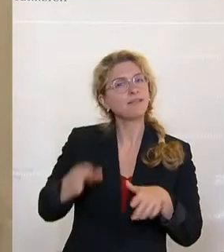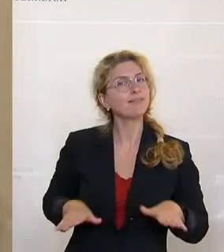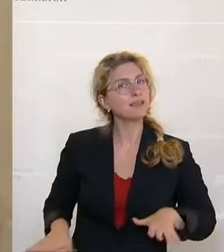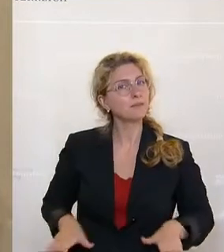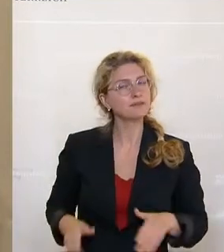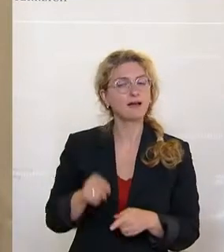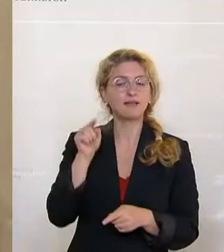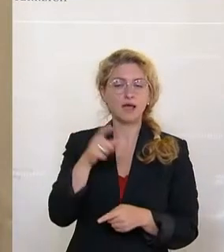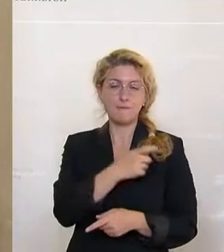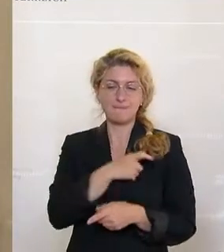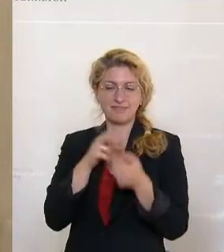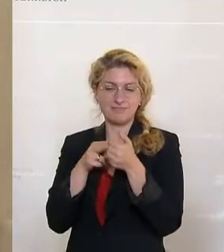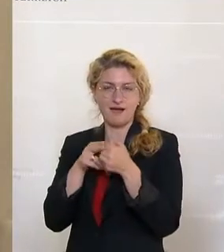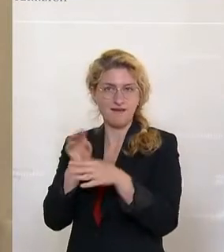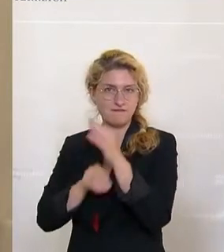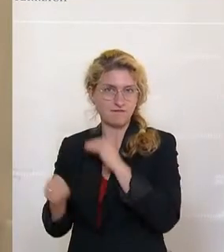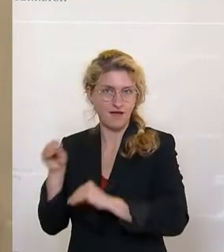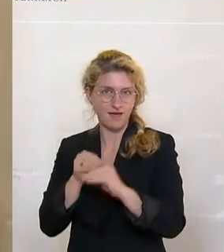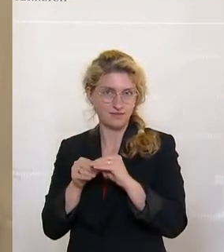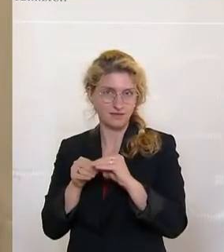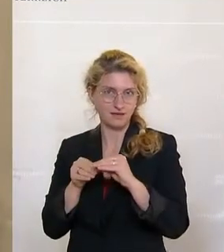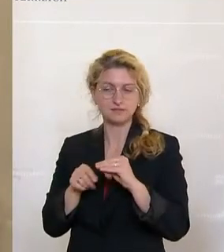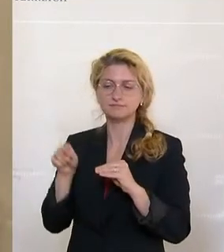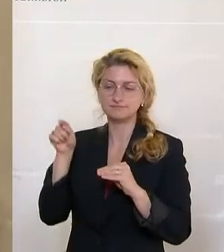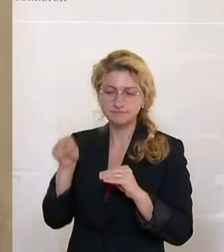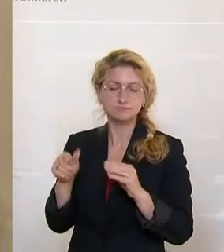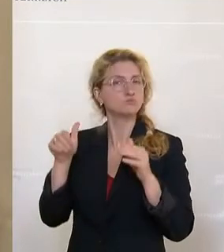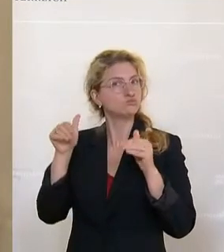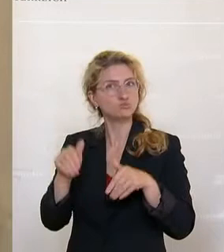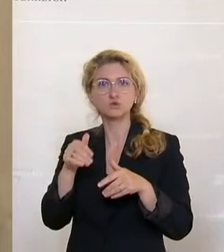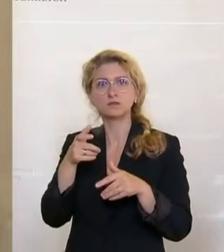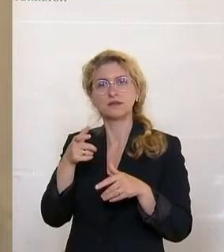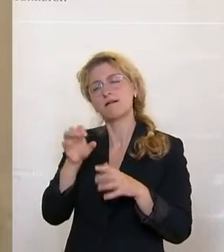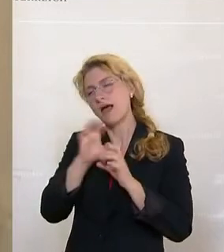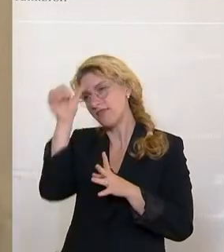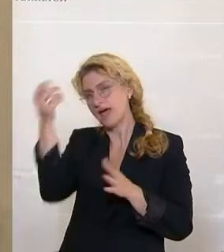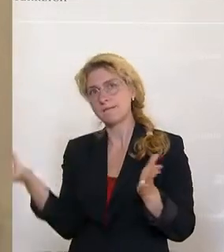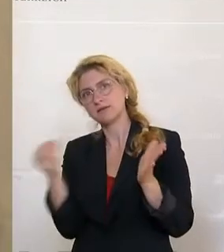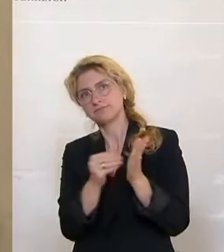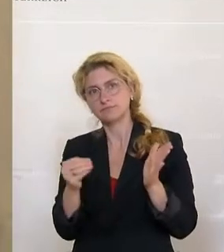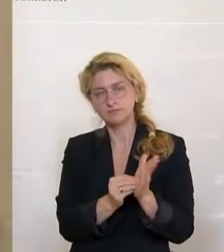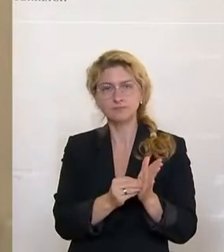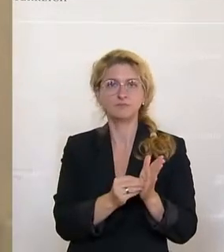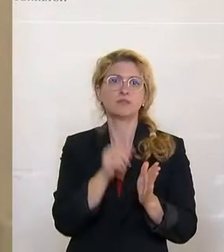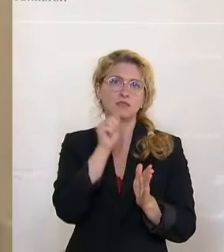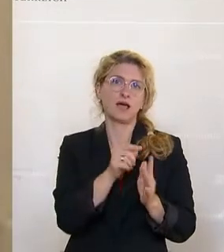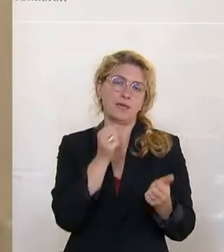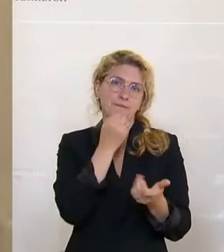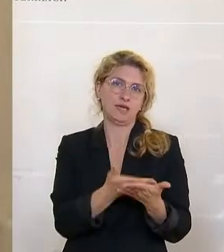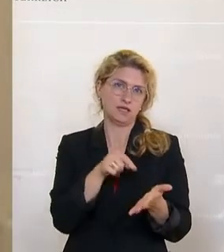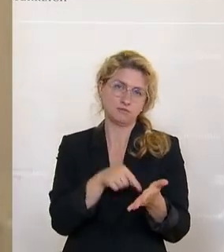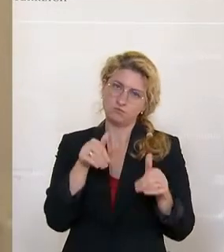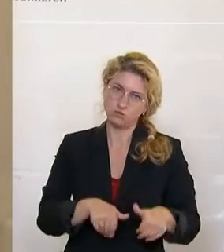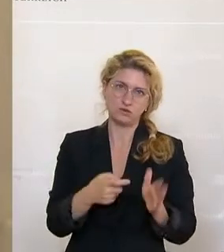dass parteinahe Vereine hier in Rechenschaftsberichten genannt werden müssen. Das ist uns dringlich, das werden wir zur Abstimmung